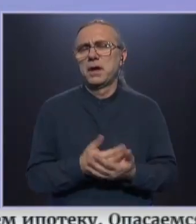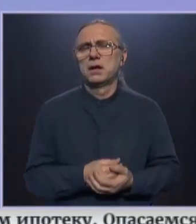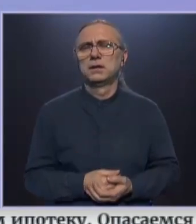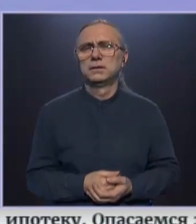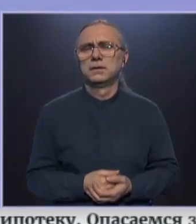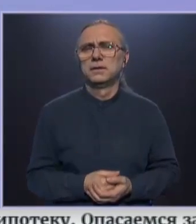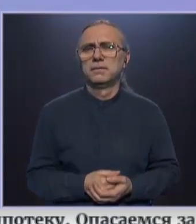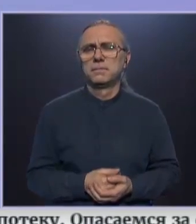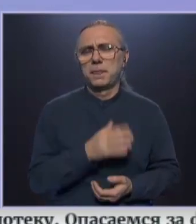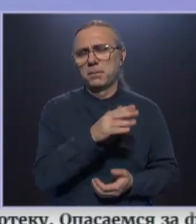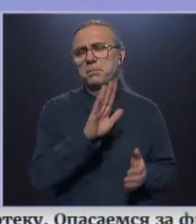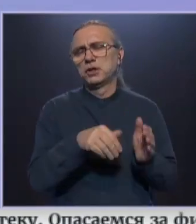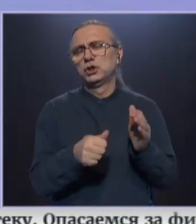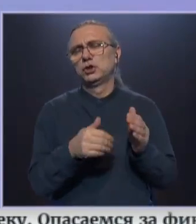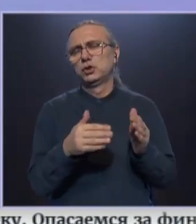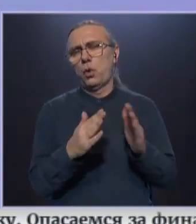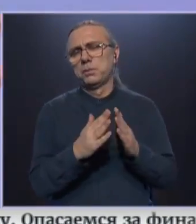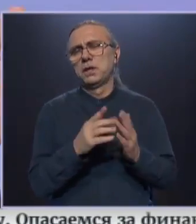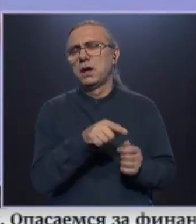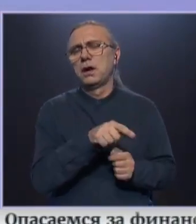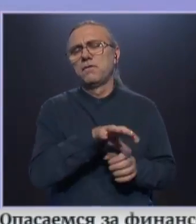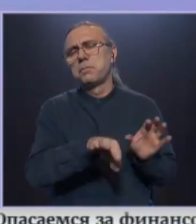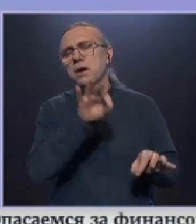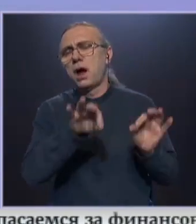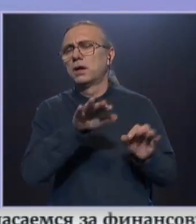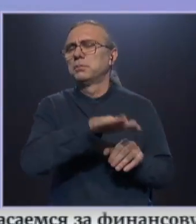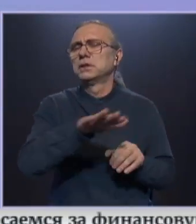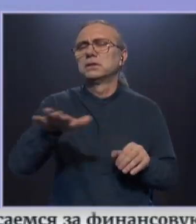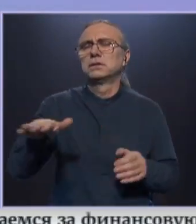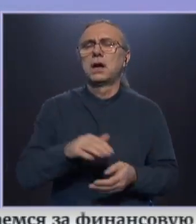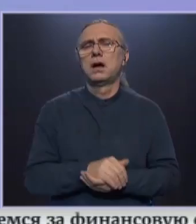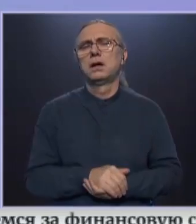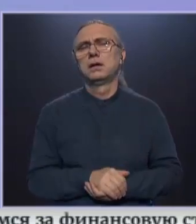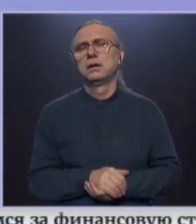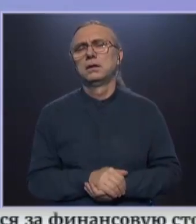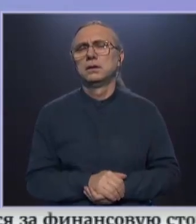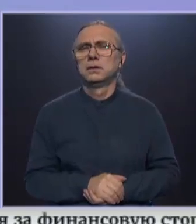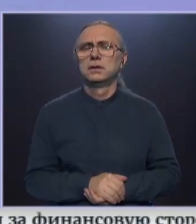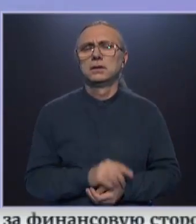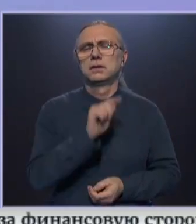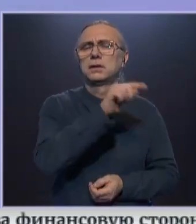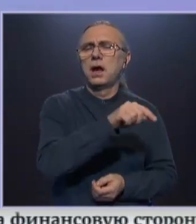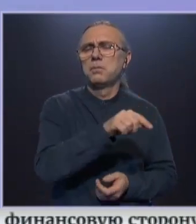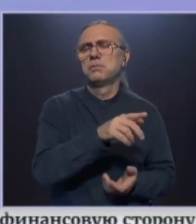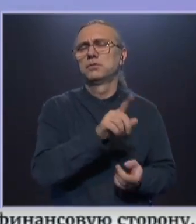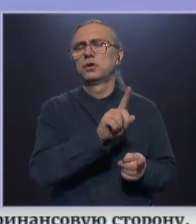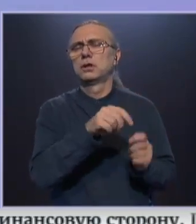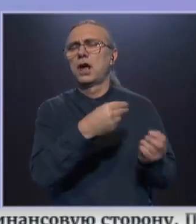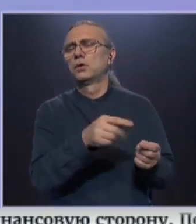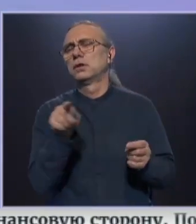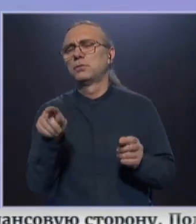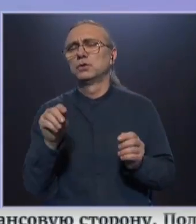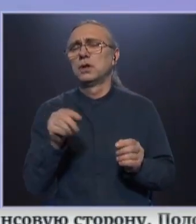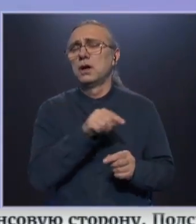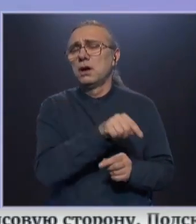даже выбирают, куда пойдем. Там равиоли дают, а здесь сейчас вот такой ресторан привозят, а у нас там и тому подобное. И ему